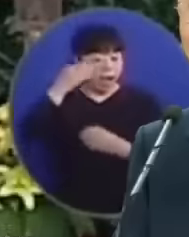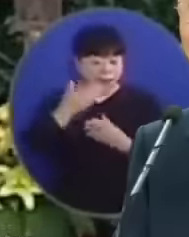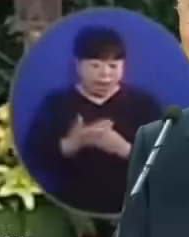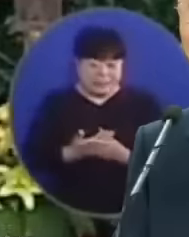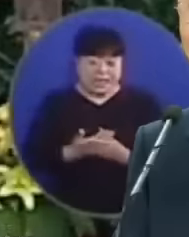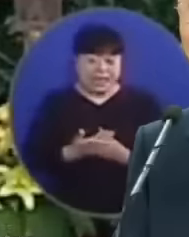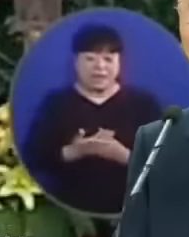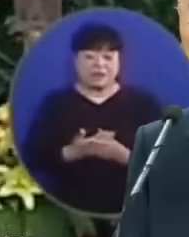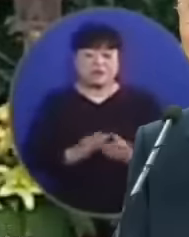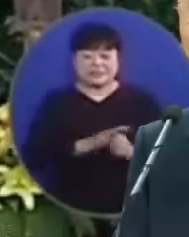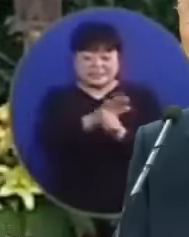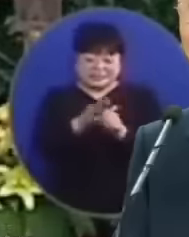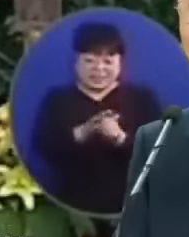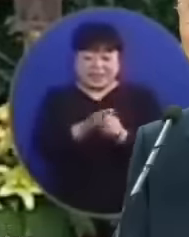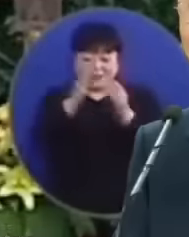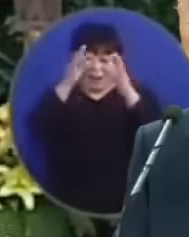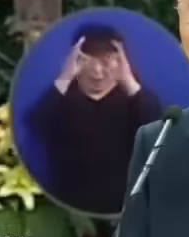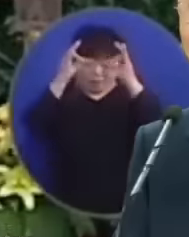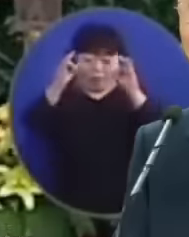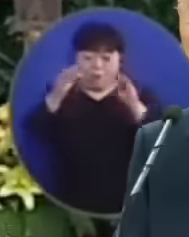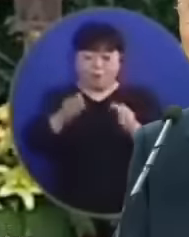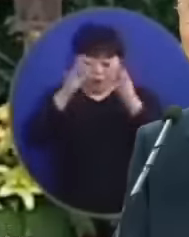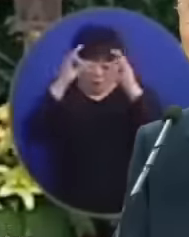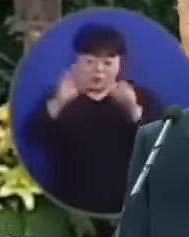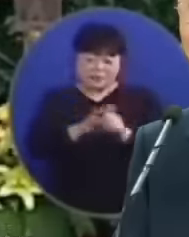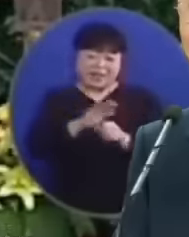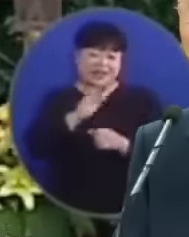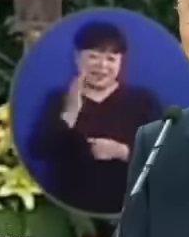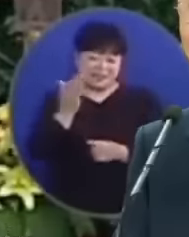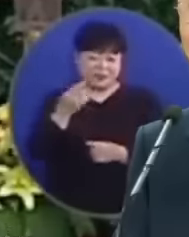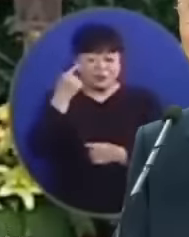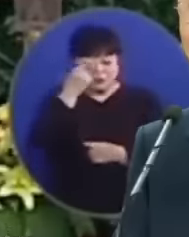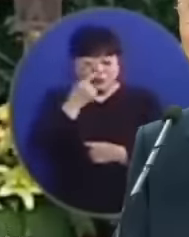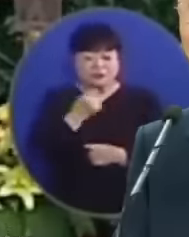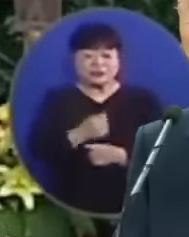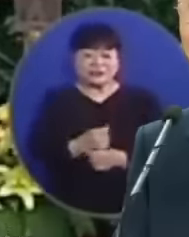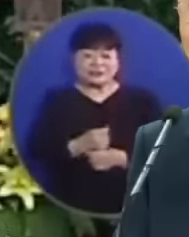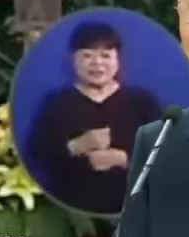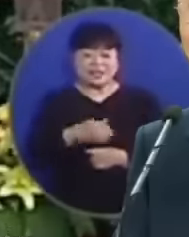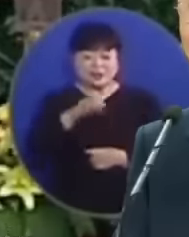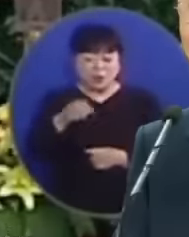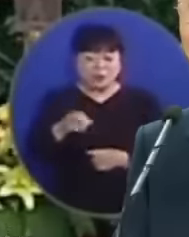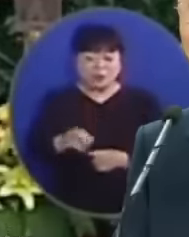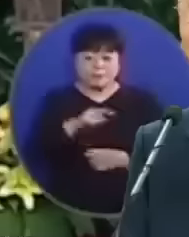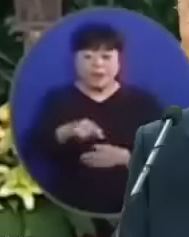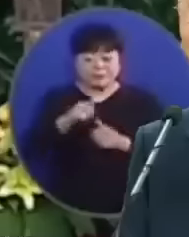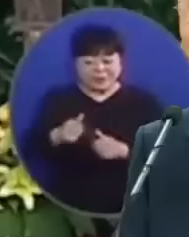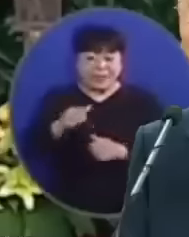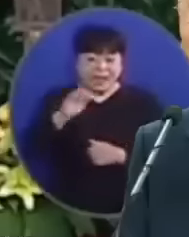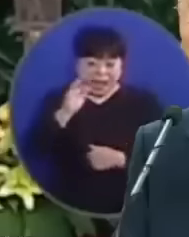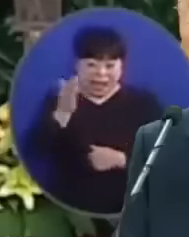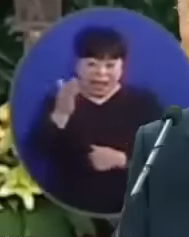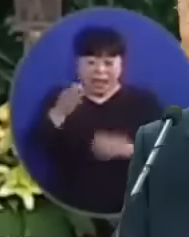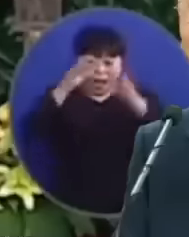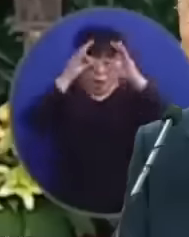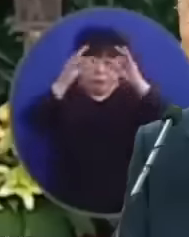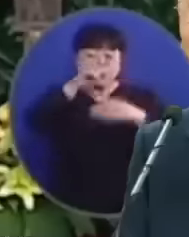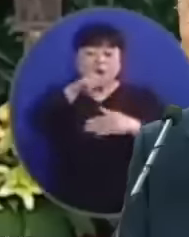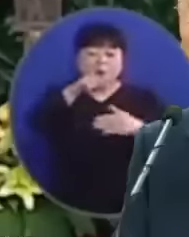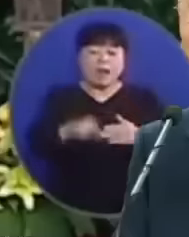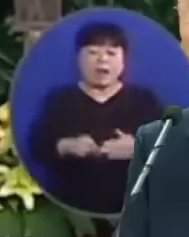우리는 사랑하는 것을 바라보고 바라보는 것을 사랑하게 되어 눈이 가는 곳에 마음이 따라다닌다고 말하는 것입니다. 보는 것에